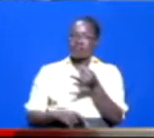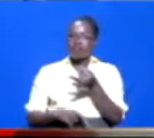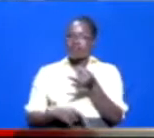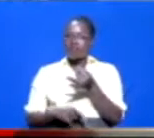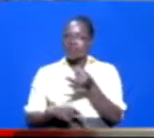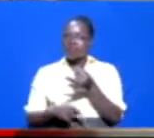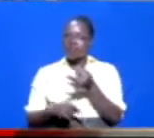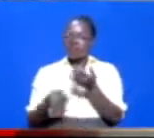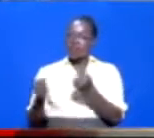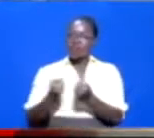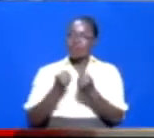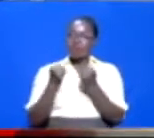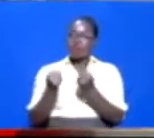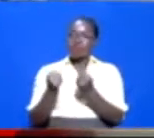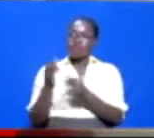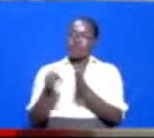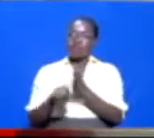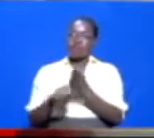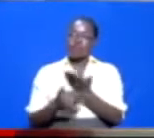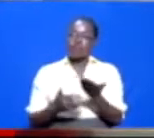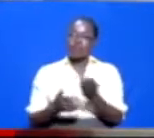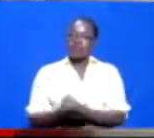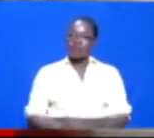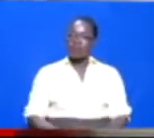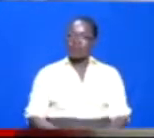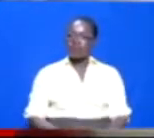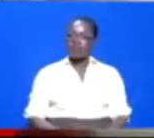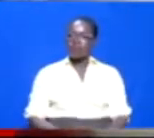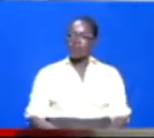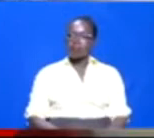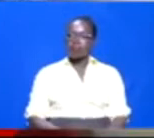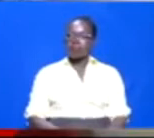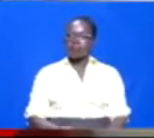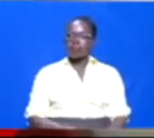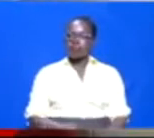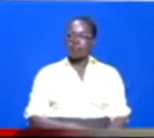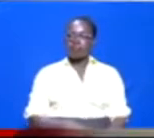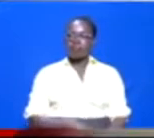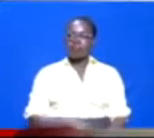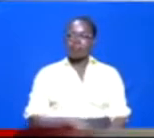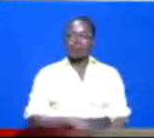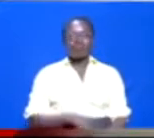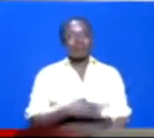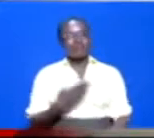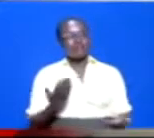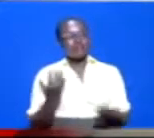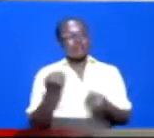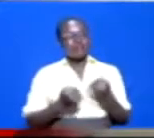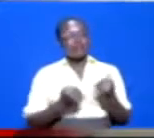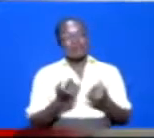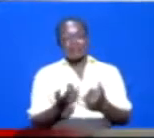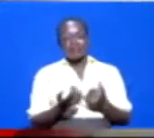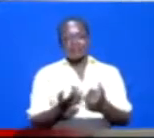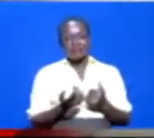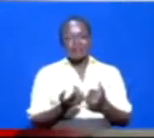wakasimama imara ikiwa shida itatokea pale mbele. Mm-hmm. Ndio. Naam, mili itabidi tu umetamatisha hapo kwa